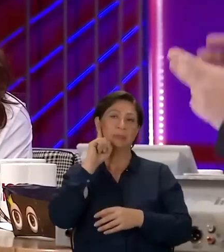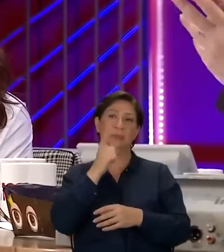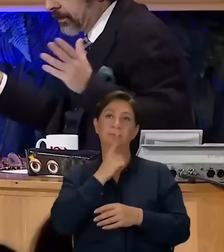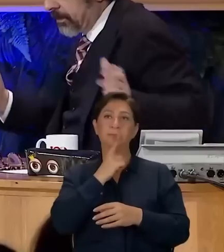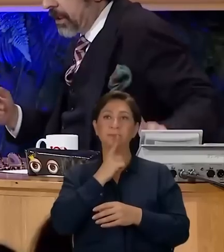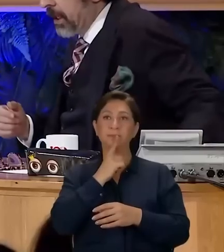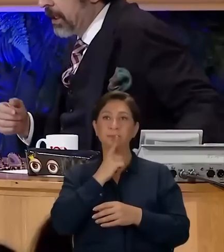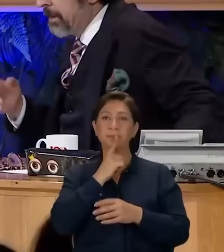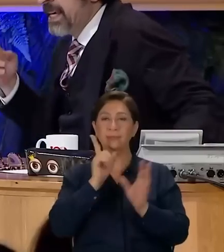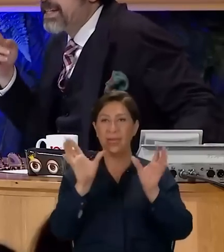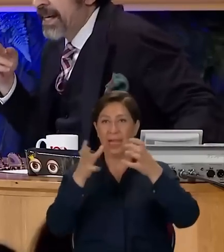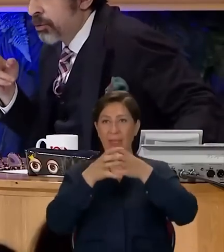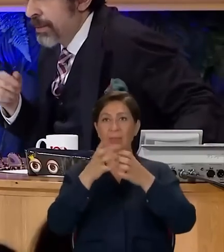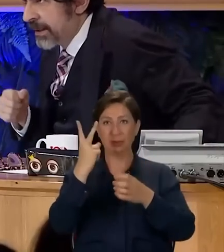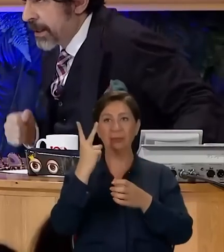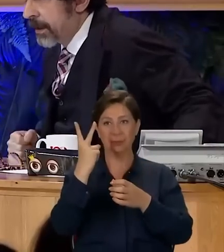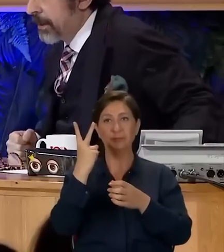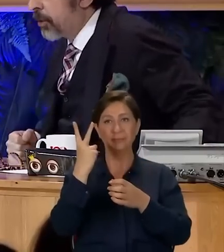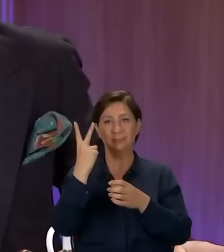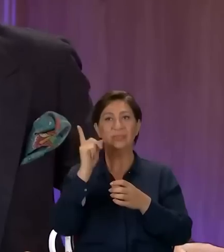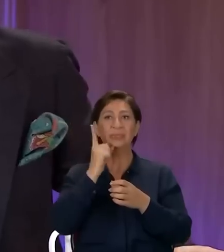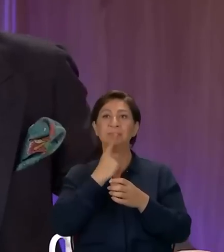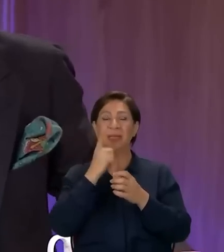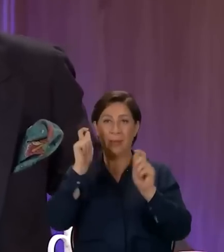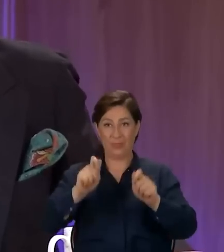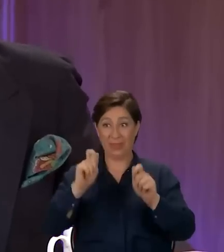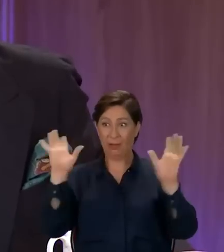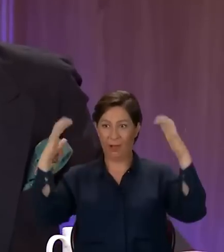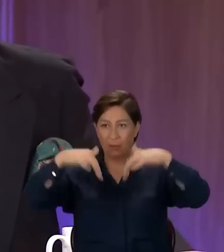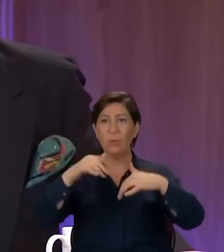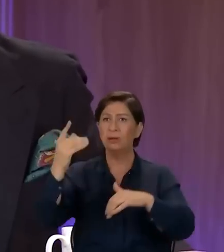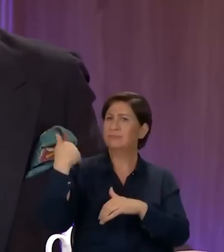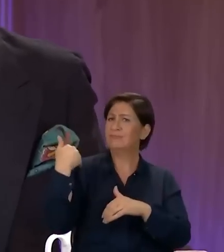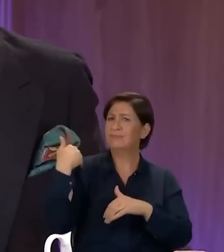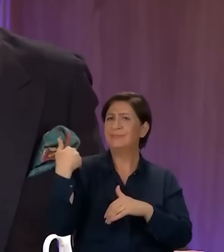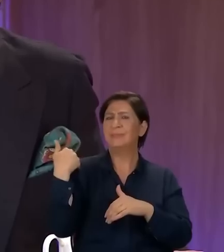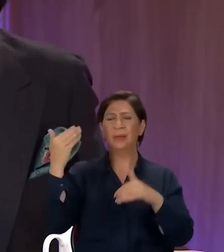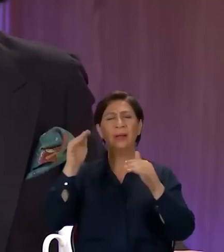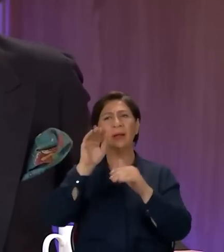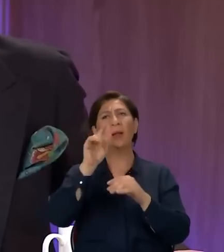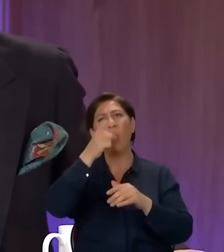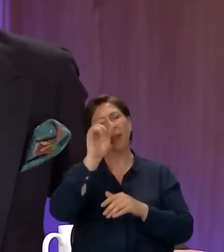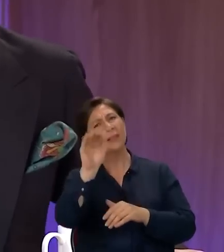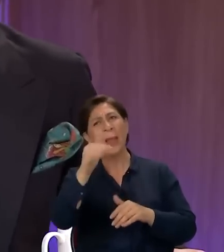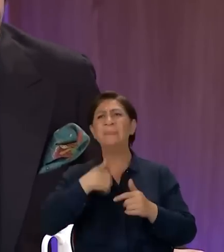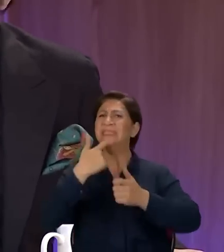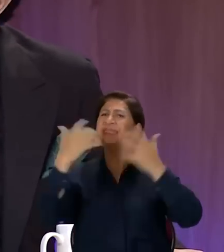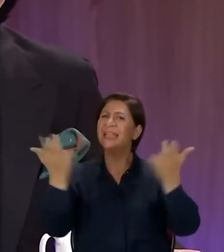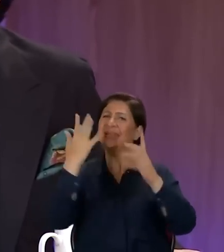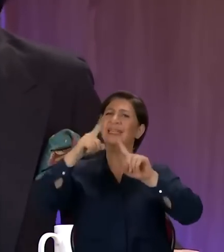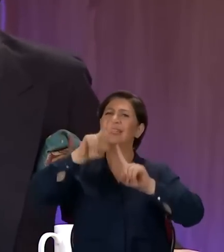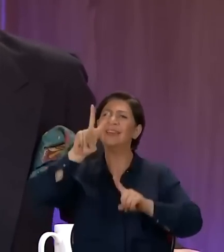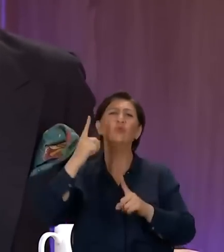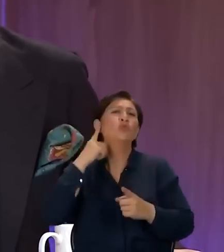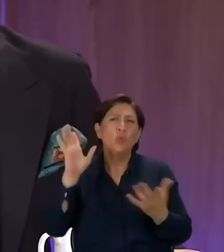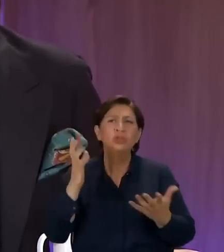duymayanlar, iki tane duymayanlar programı yapmıştık ve onlar bana söylediler. Geldikleri zaman dediler ki biz yıllardır bu televizyonlarda